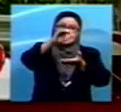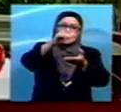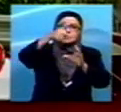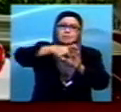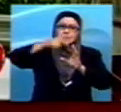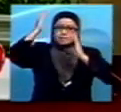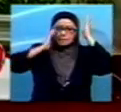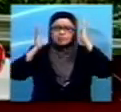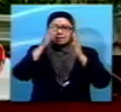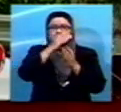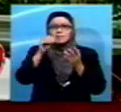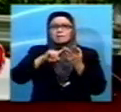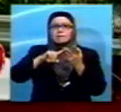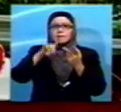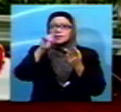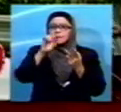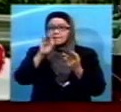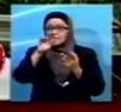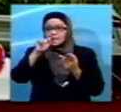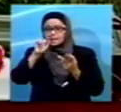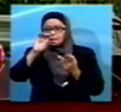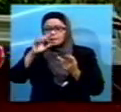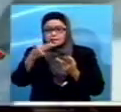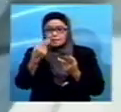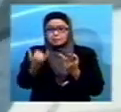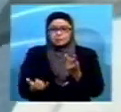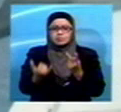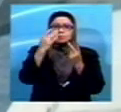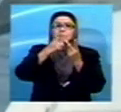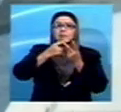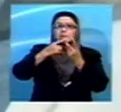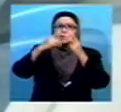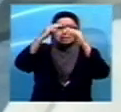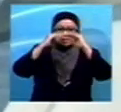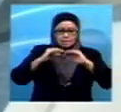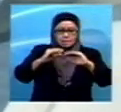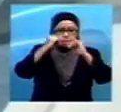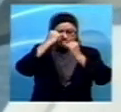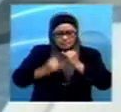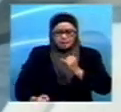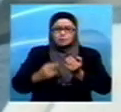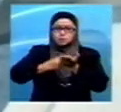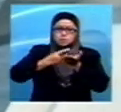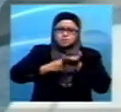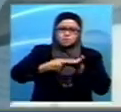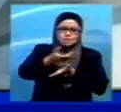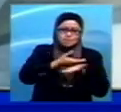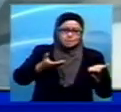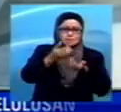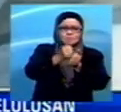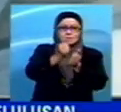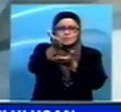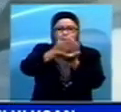Petronas dana devtek mereka dalam fase akhir rundingan dengan hp-hp hanya akan